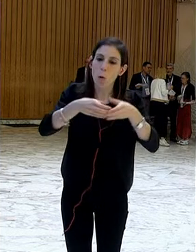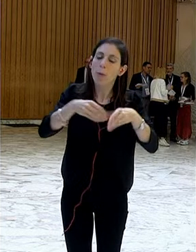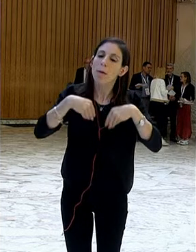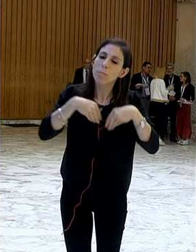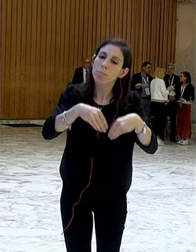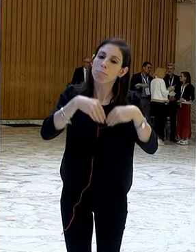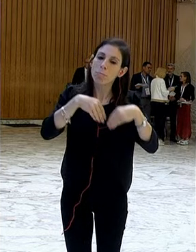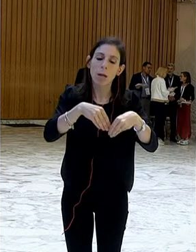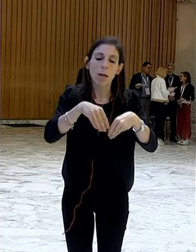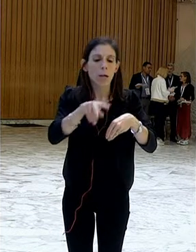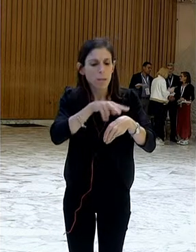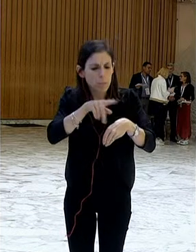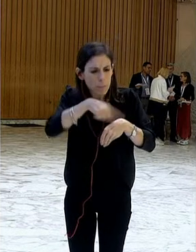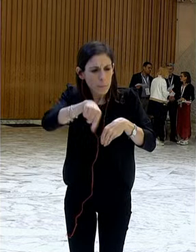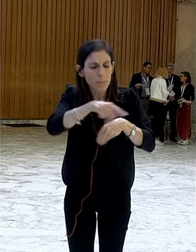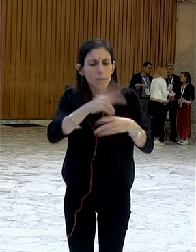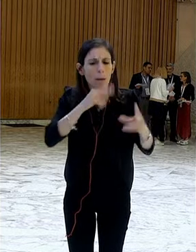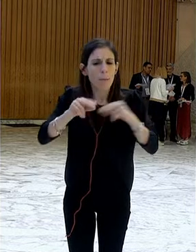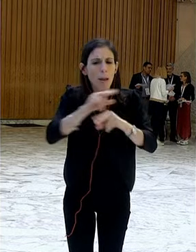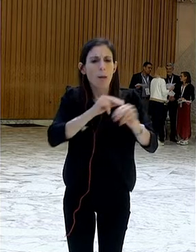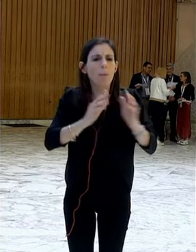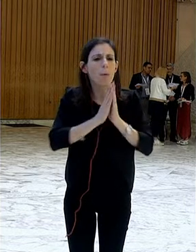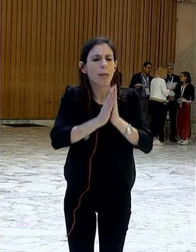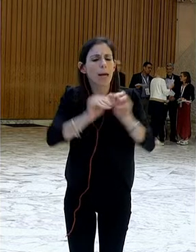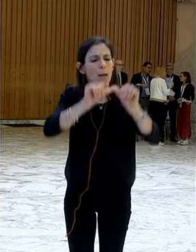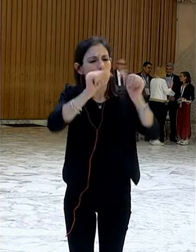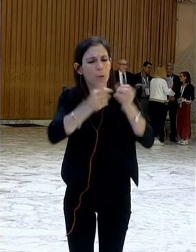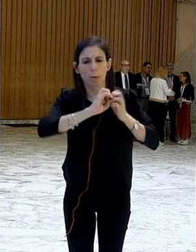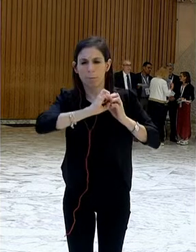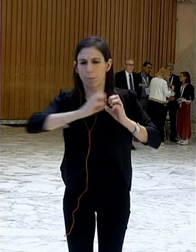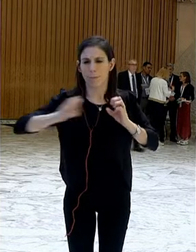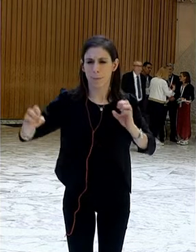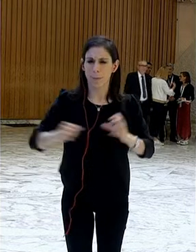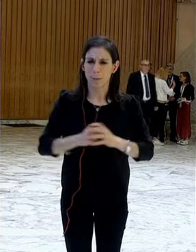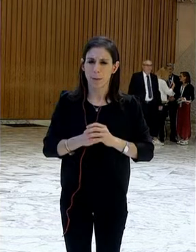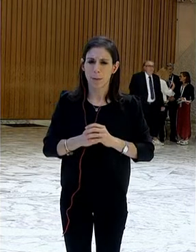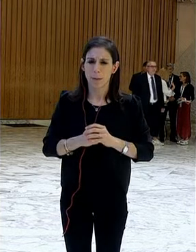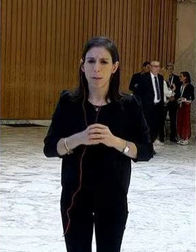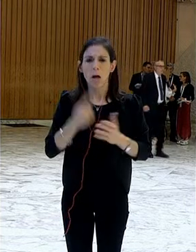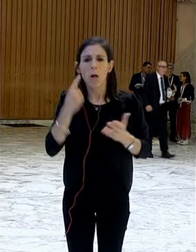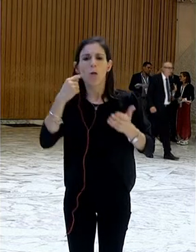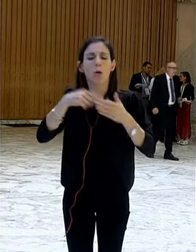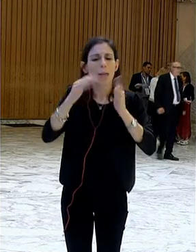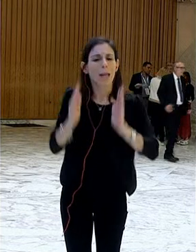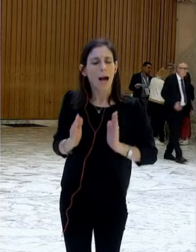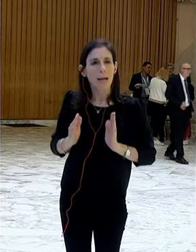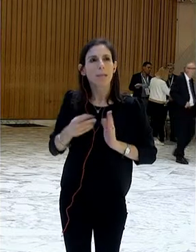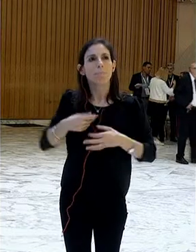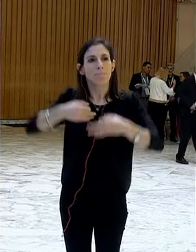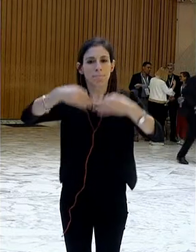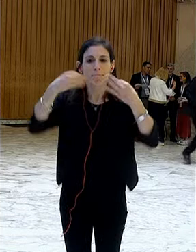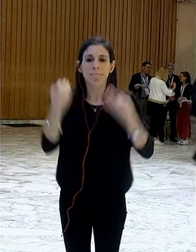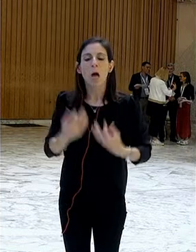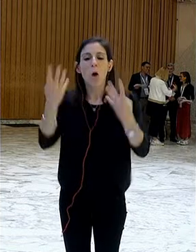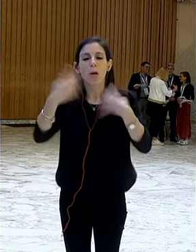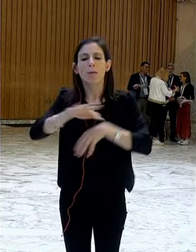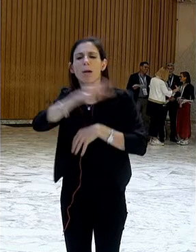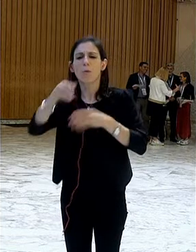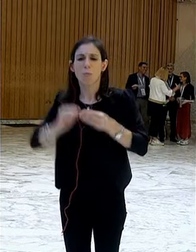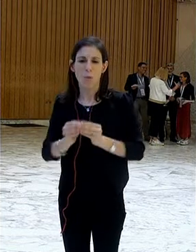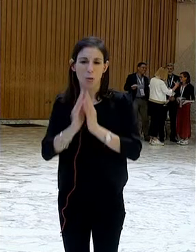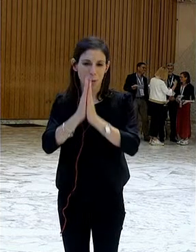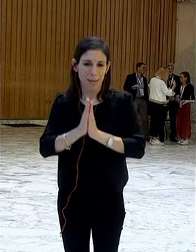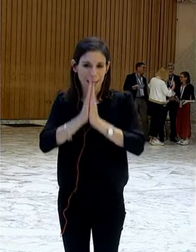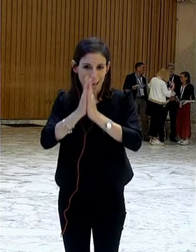ses formes. Dès que nous sommes rentrés, nous avons décidé d'organiser autrement la prière en invitant tous ceux qui sont